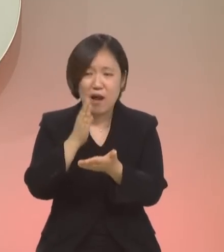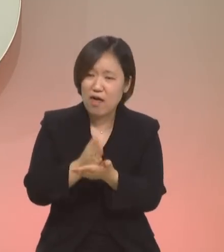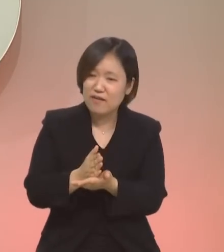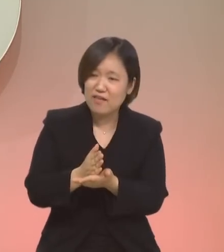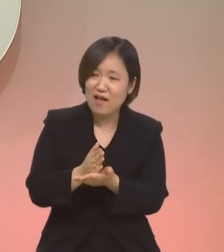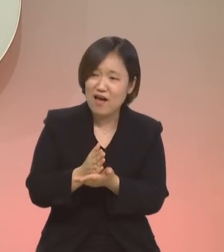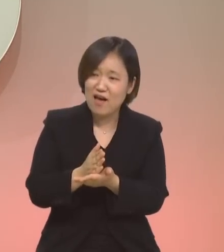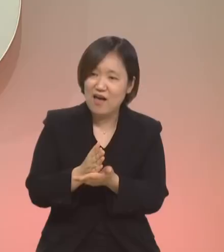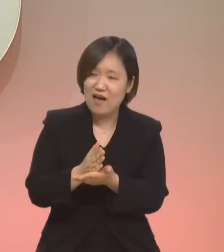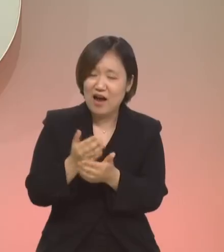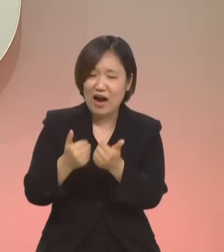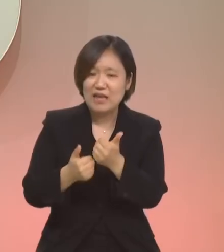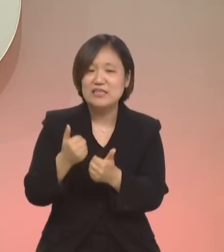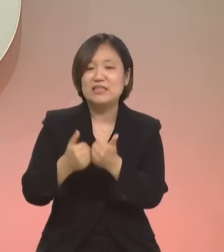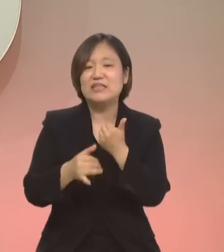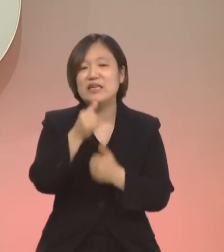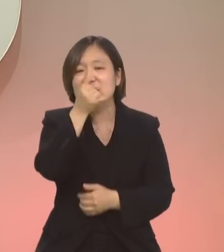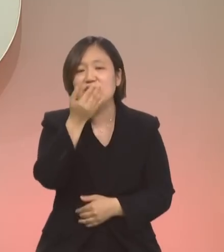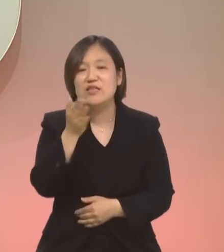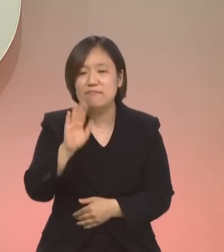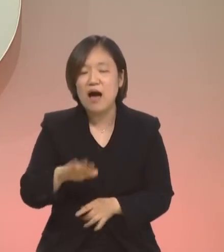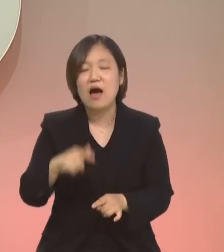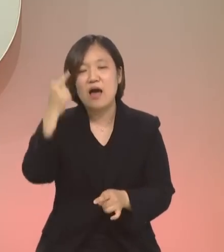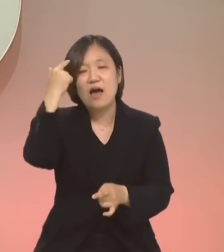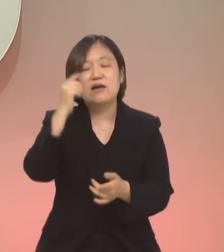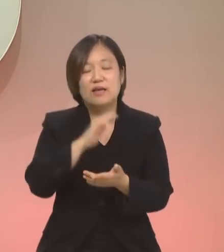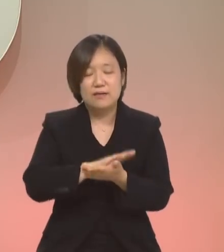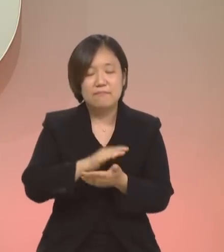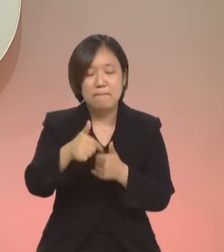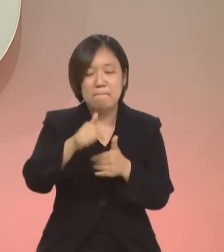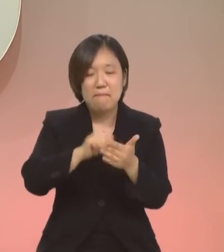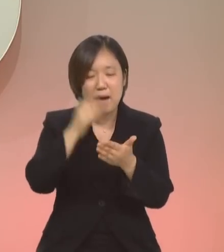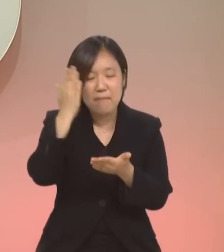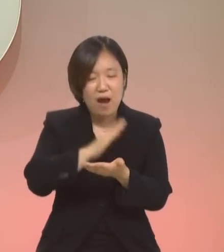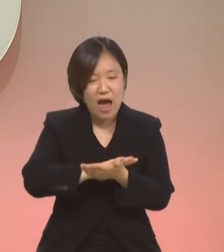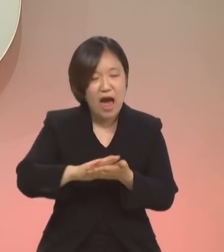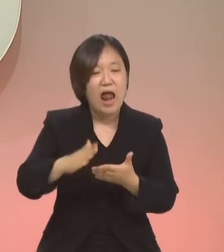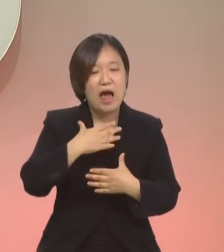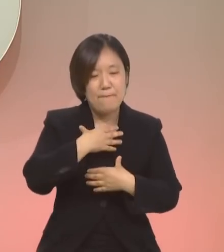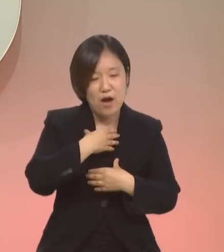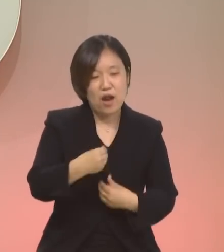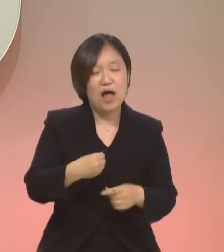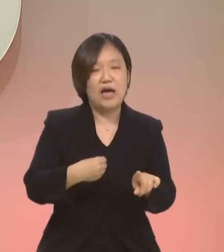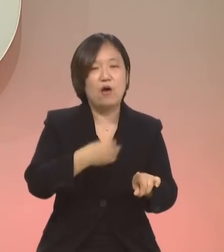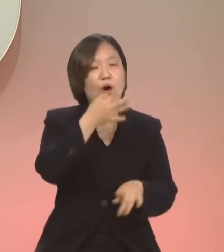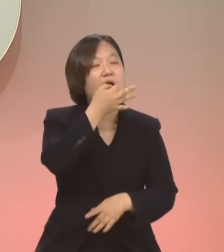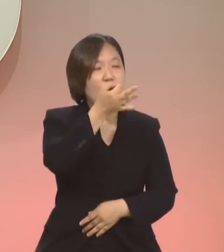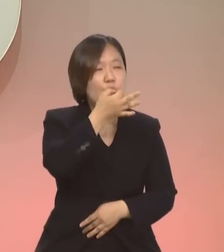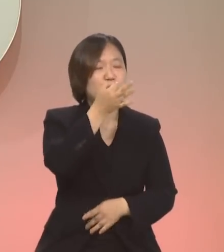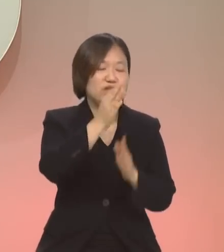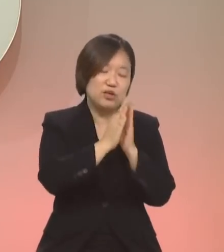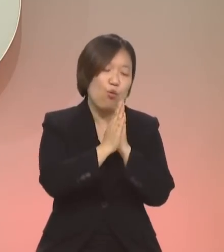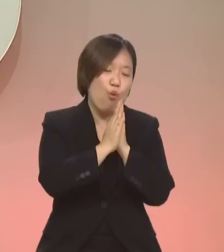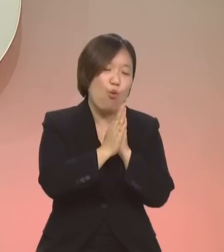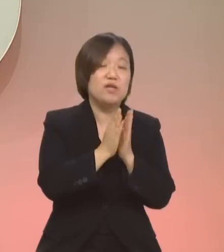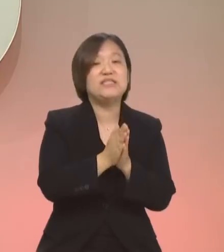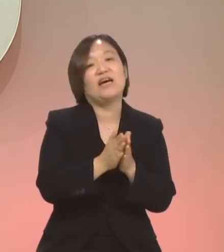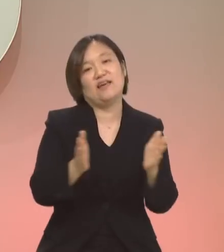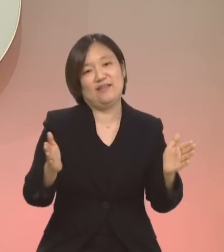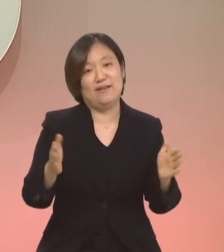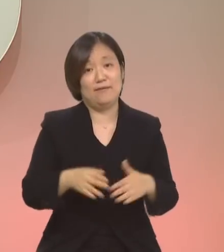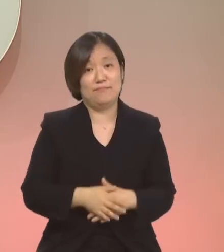마음을 이렇게 비우고 이렇게 이제 염불을 열심히 했대요 대화 나누면서